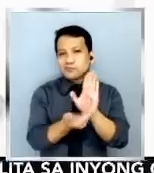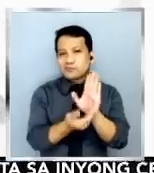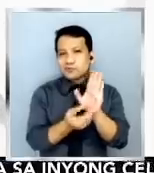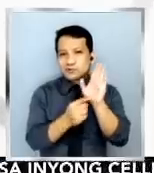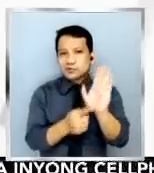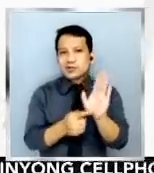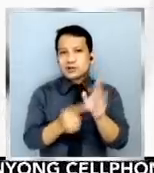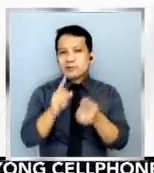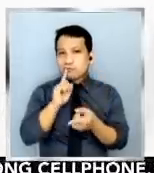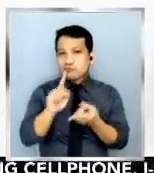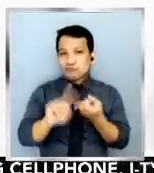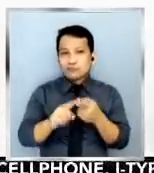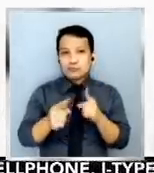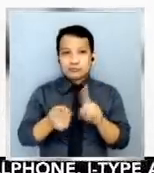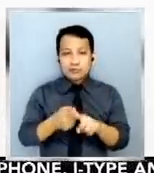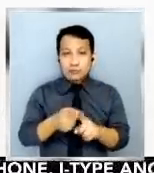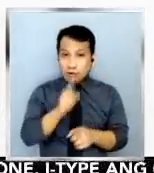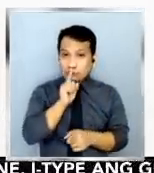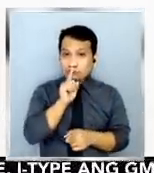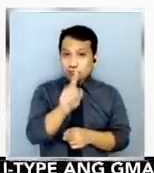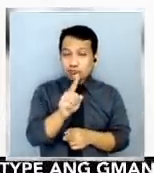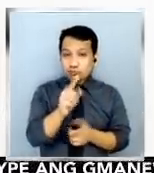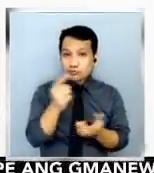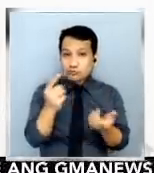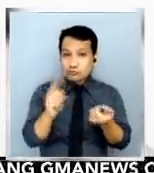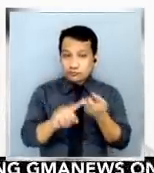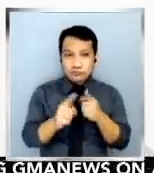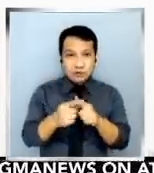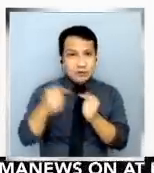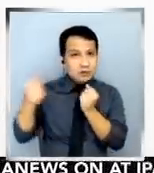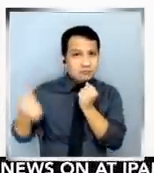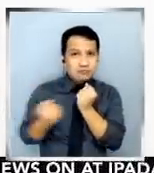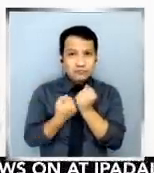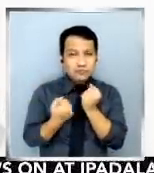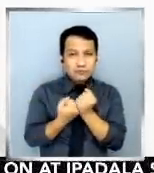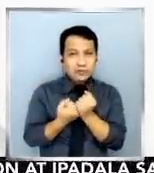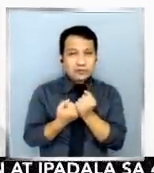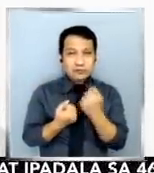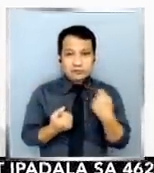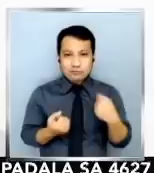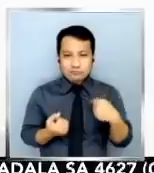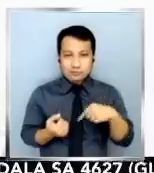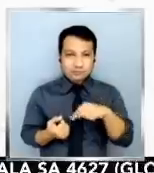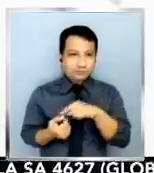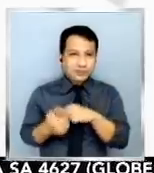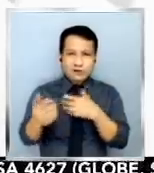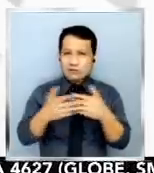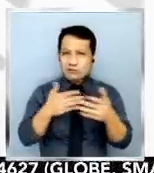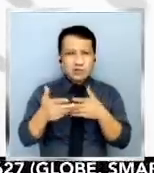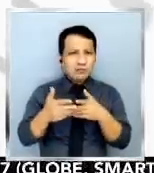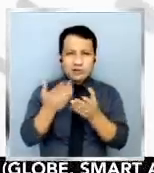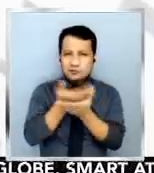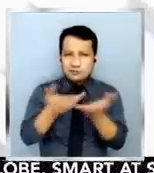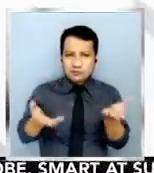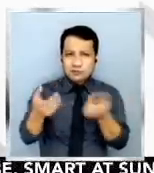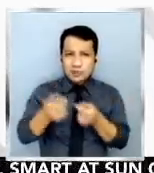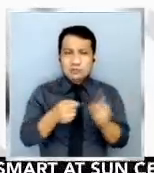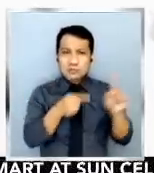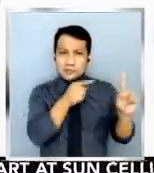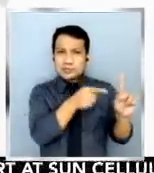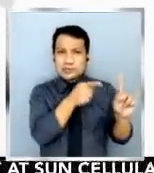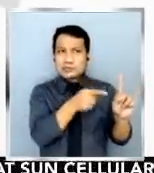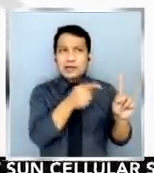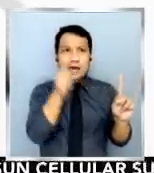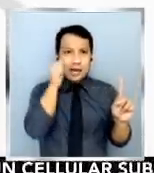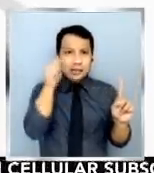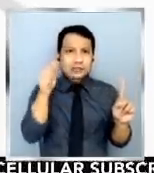talaga na totoong kaibigan mo na susuporta sa, alam mo yun, sa anumang gagawin mo. And si Alden, isa talaga siya. From my